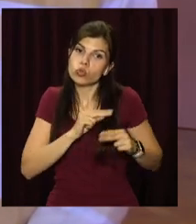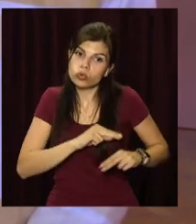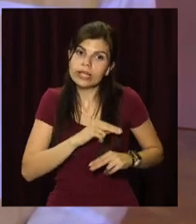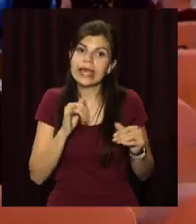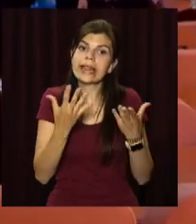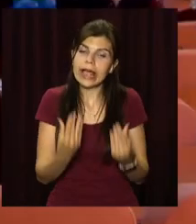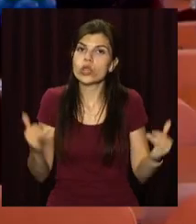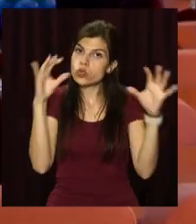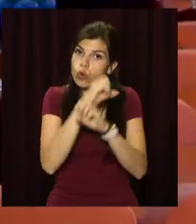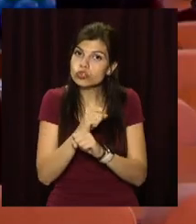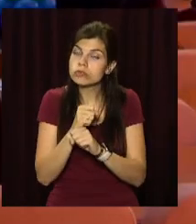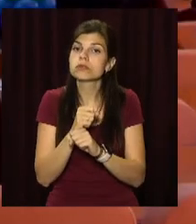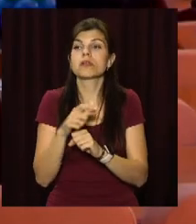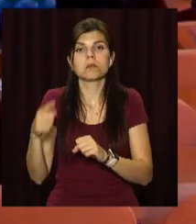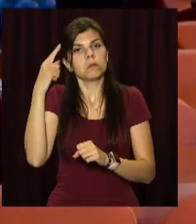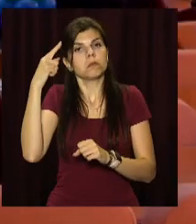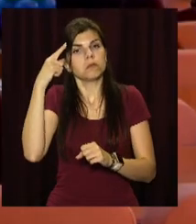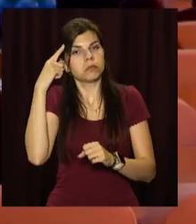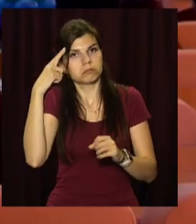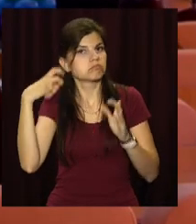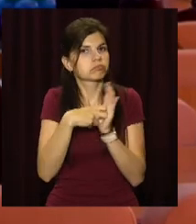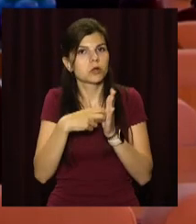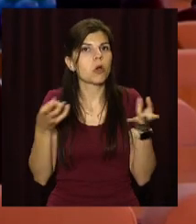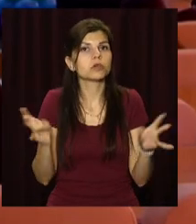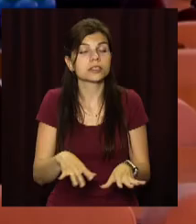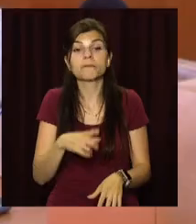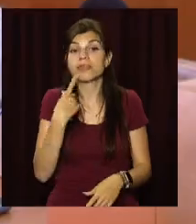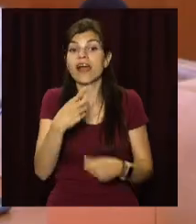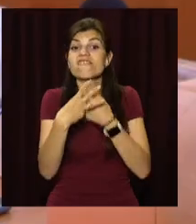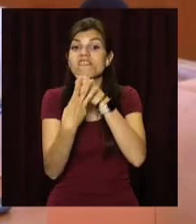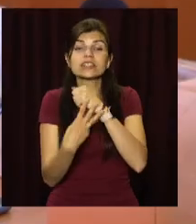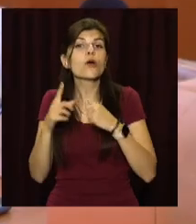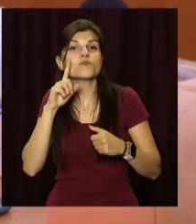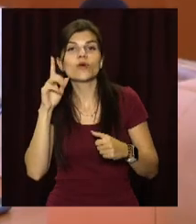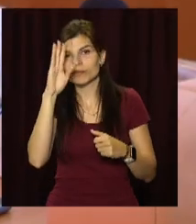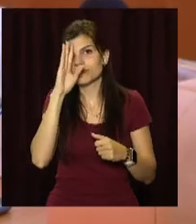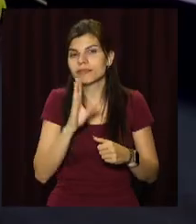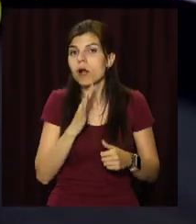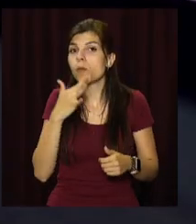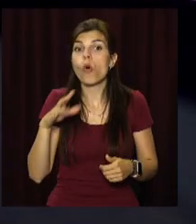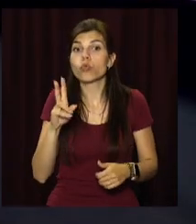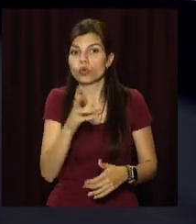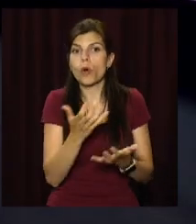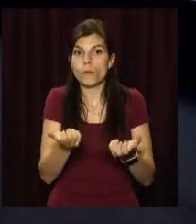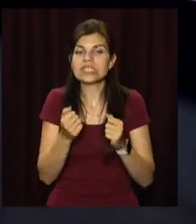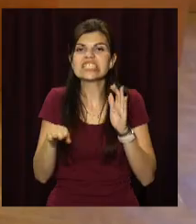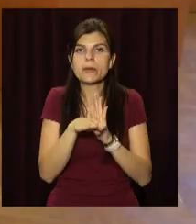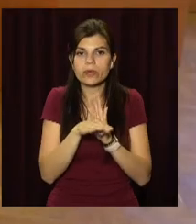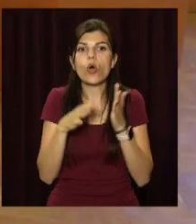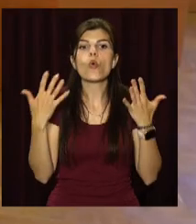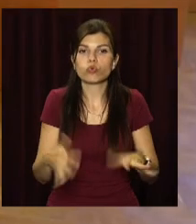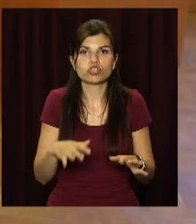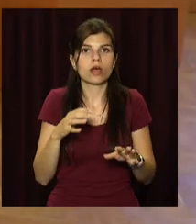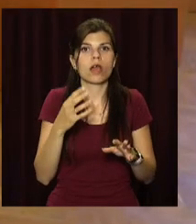и день, и ночь. Лауреатами стипендії у 2021-му стали 18 юнаків та дівчат. Багато хто з них отримує стипендію вже